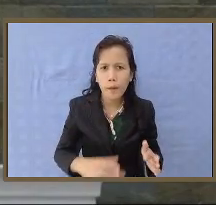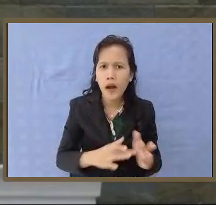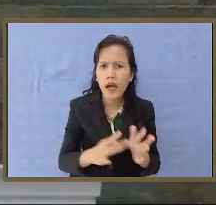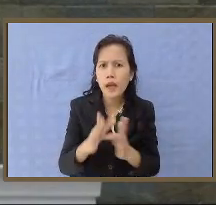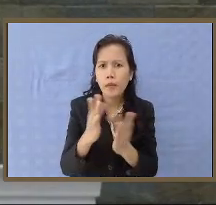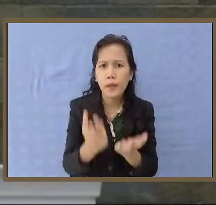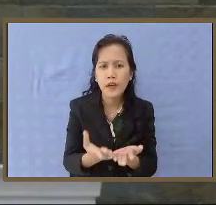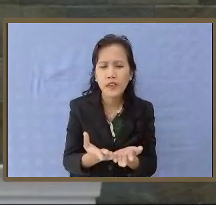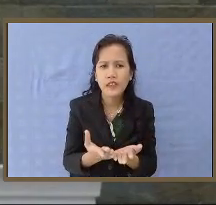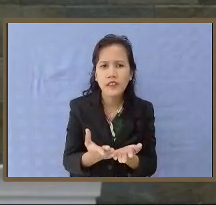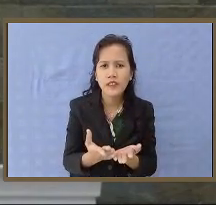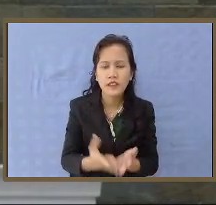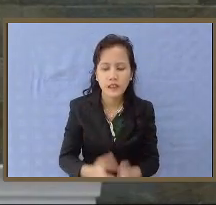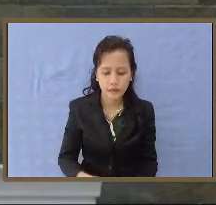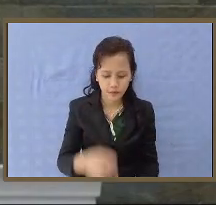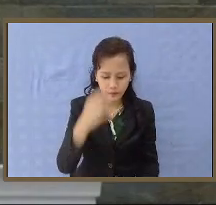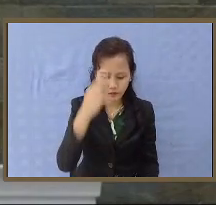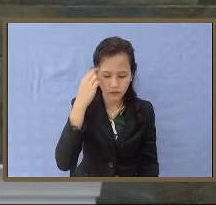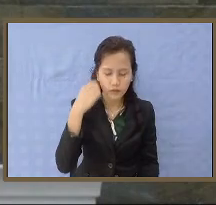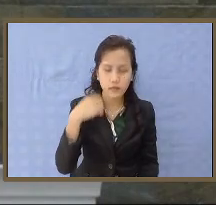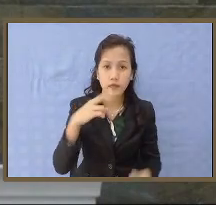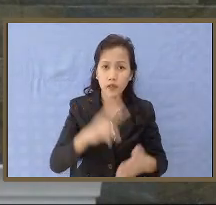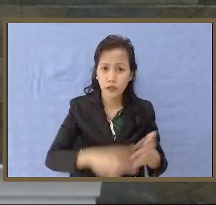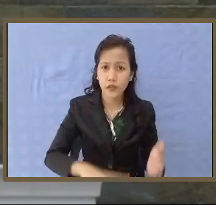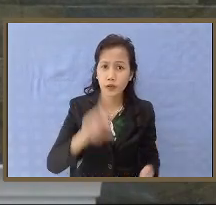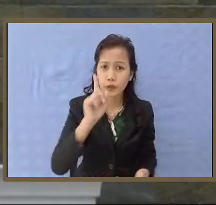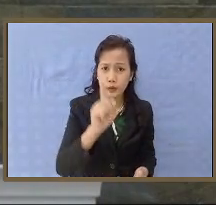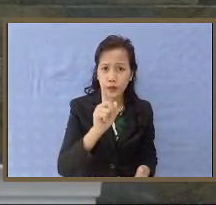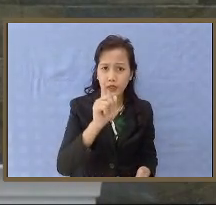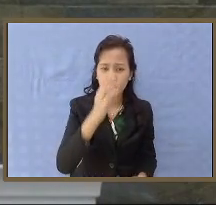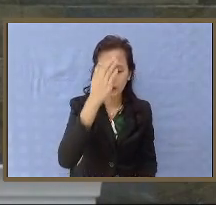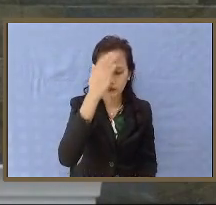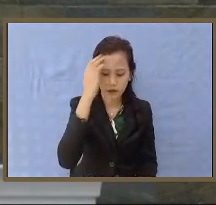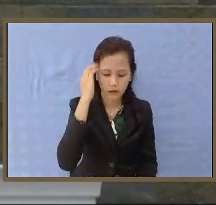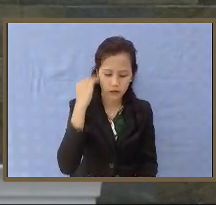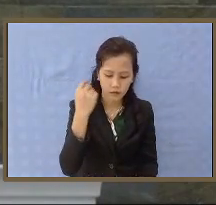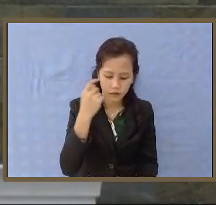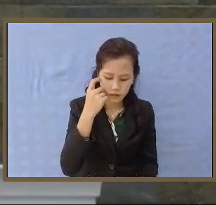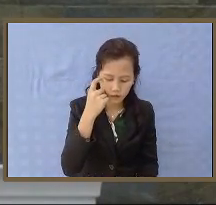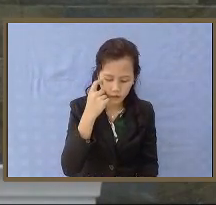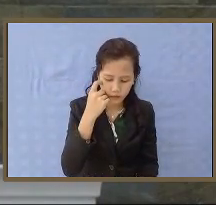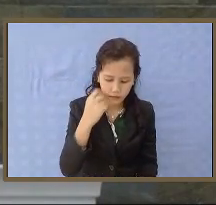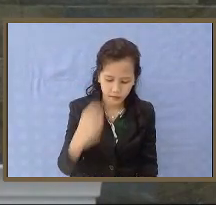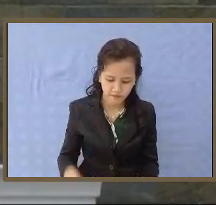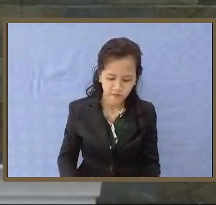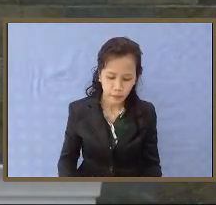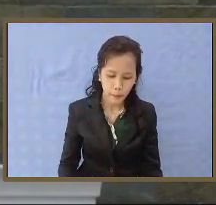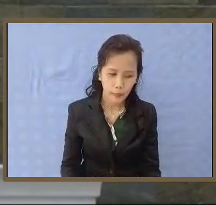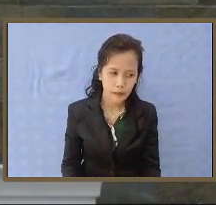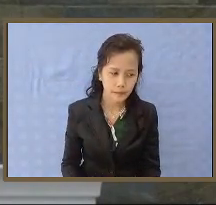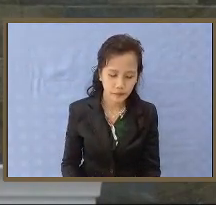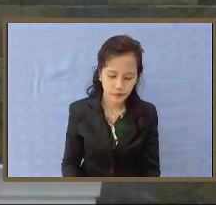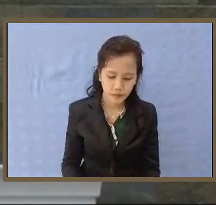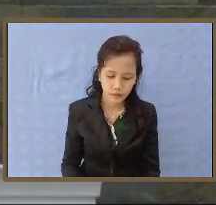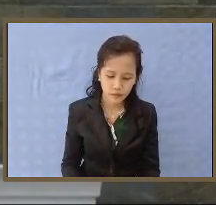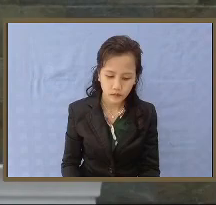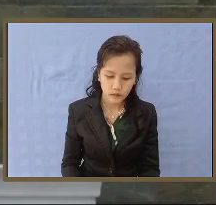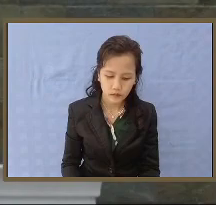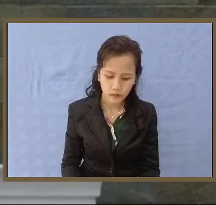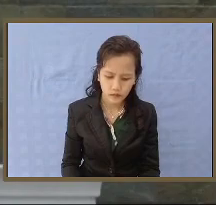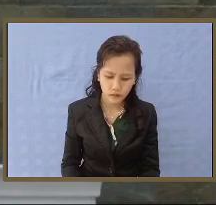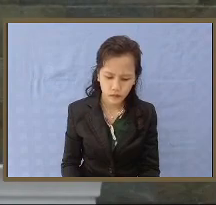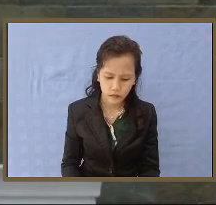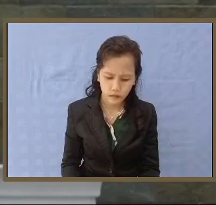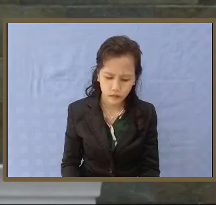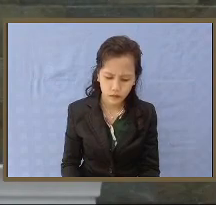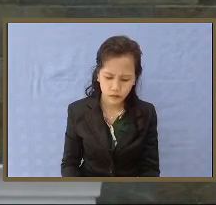house, they labor in vain that build it. Okay? Now, paano nagiging vain, paano napupunta sa walang kwenta ang